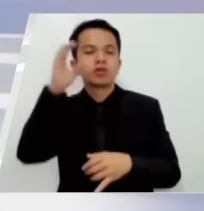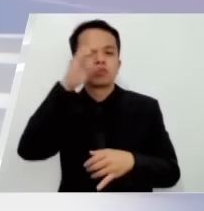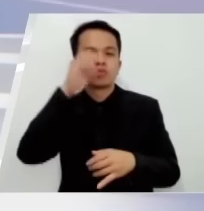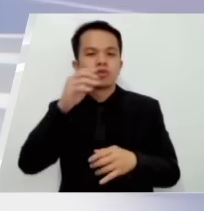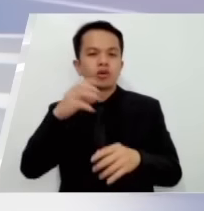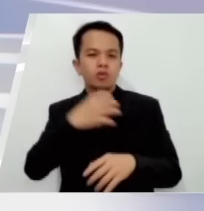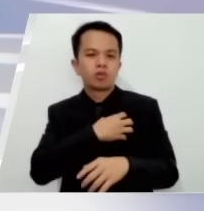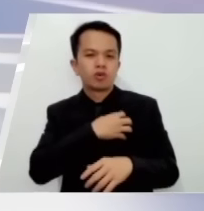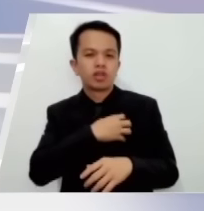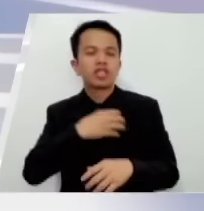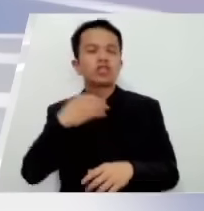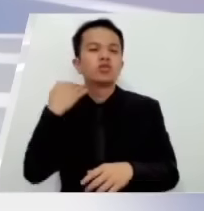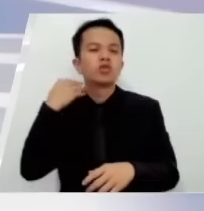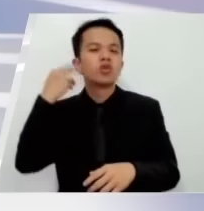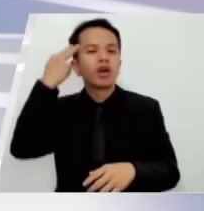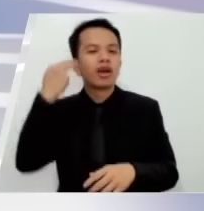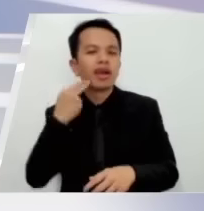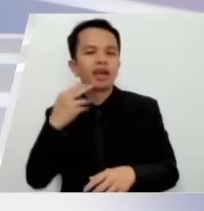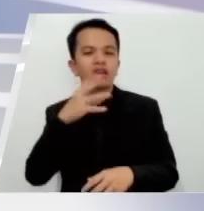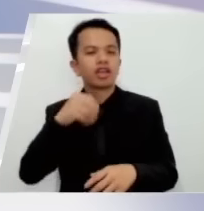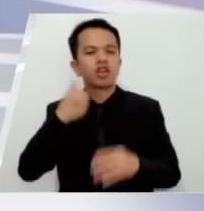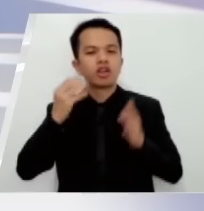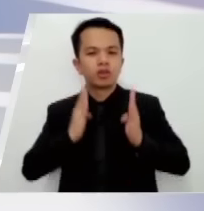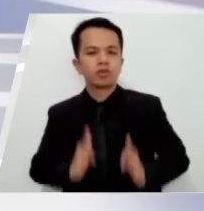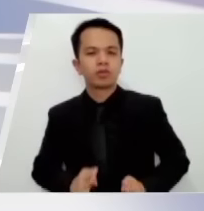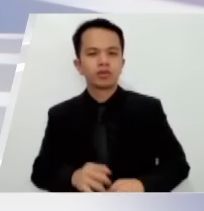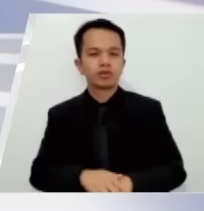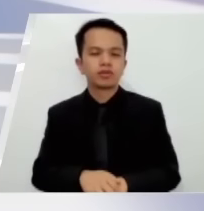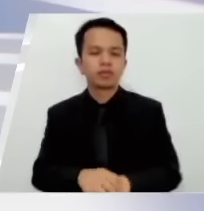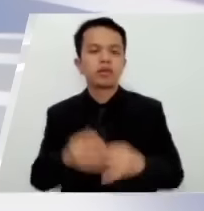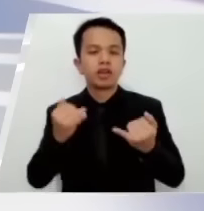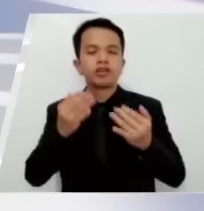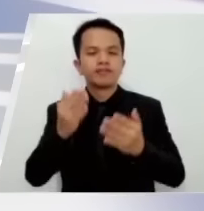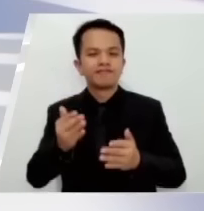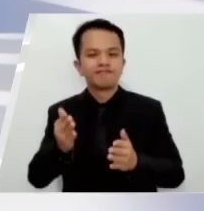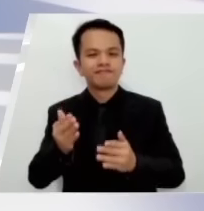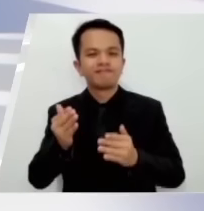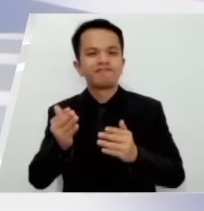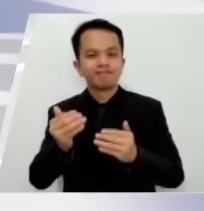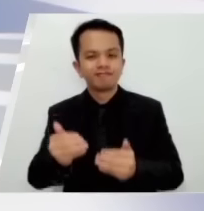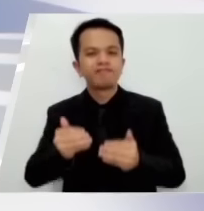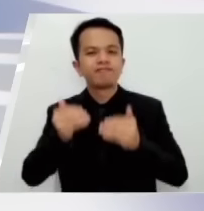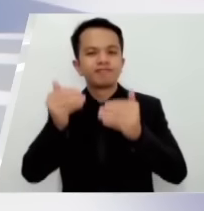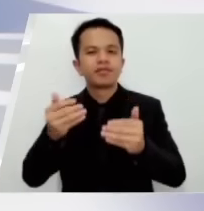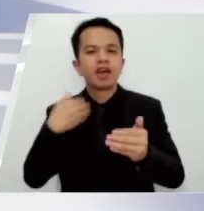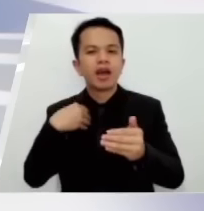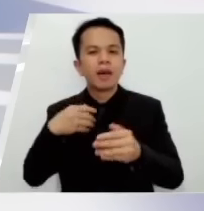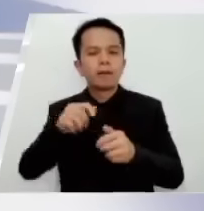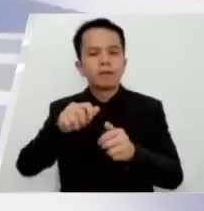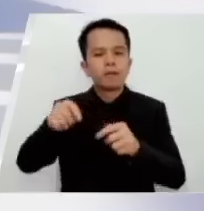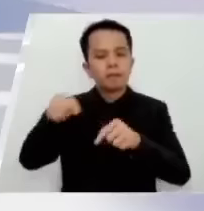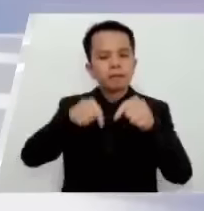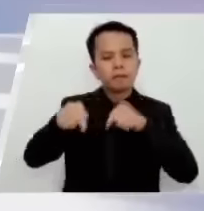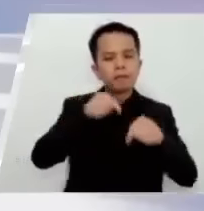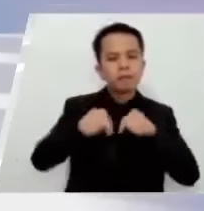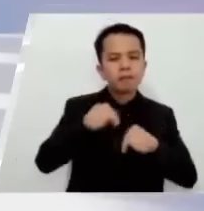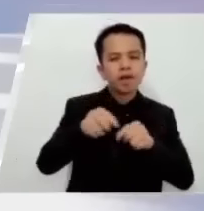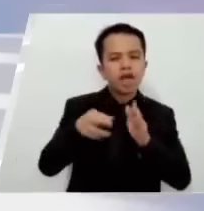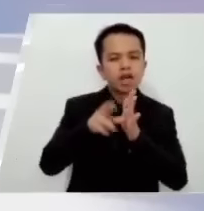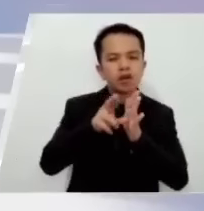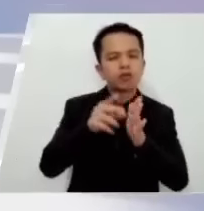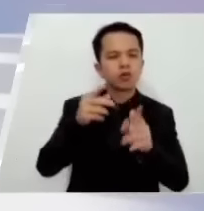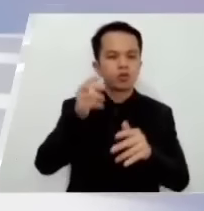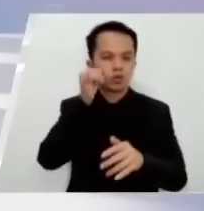at ipabahagi ng katawan ng biktima nagsasagawa rin sila ng backtracking sa mga CCTV sa lugar